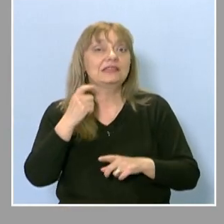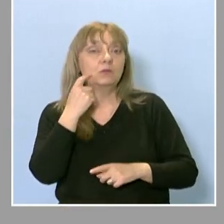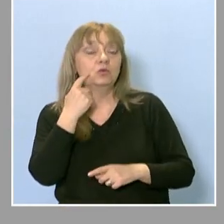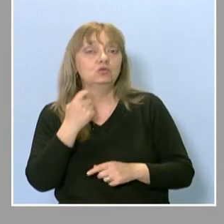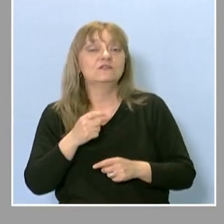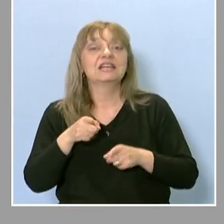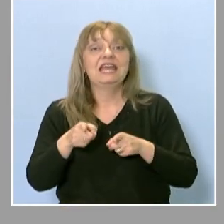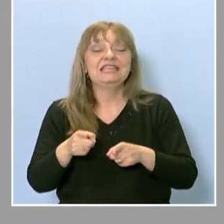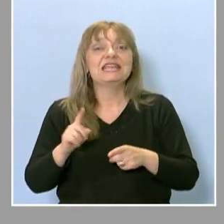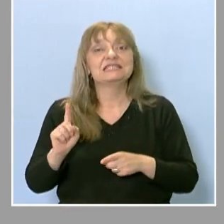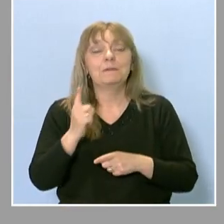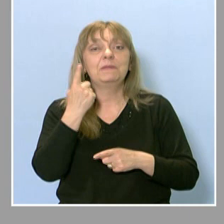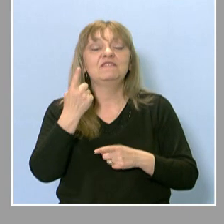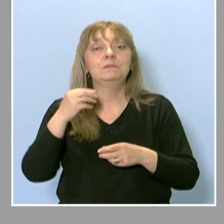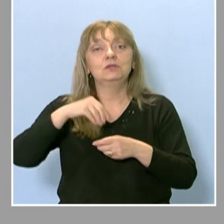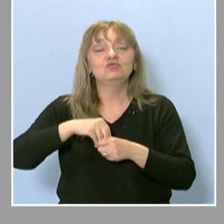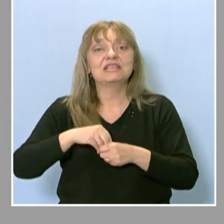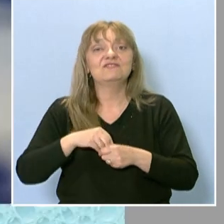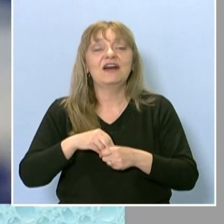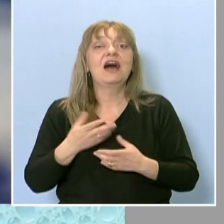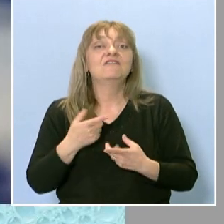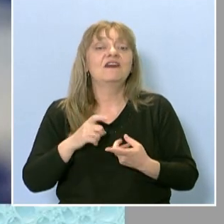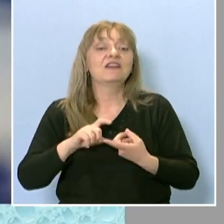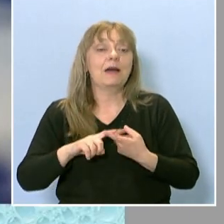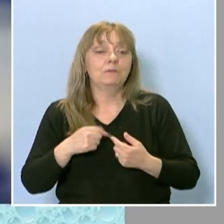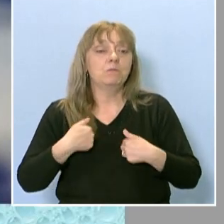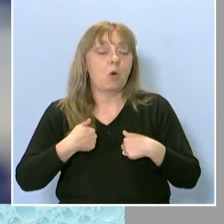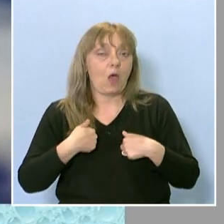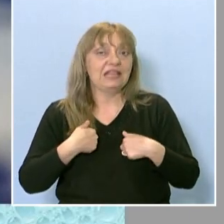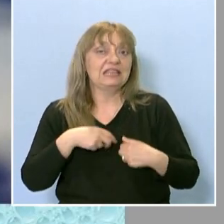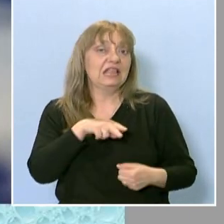тя дебютира в рубриката «Камертон». Моята награда